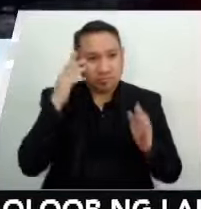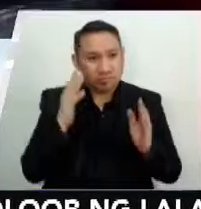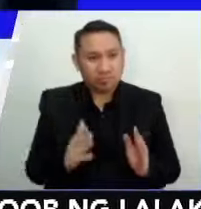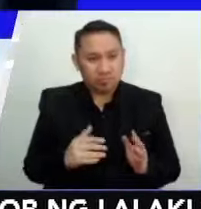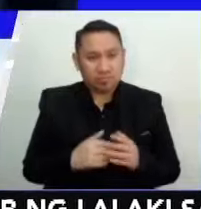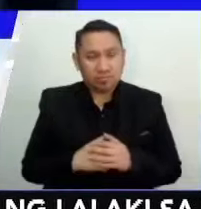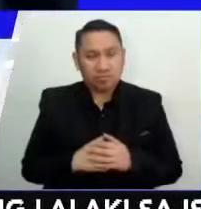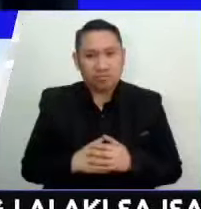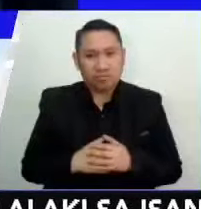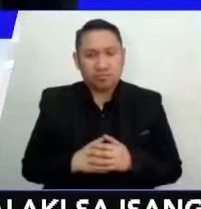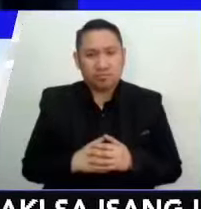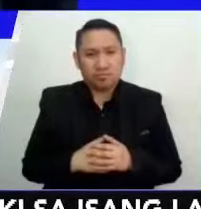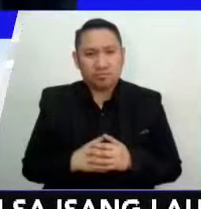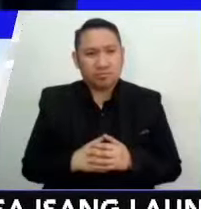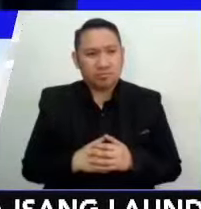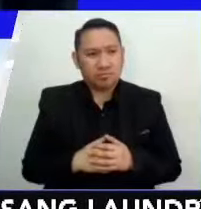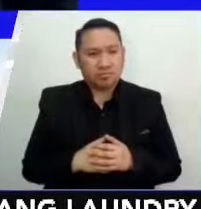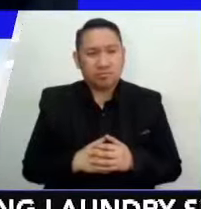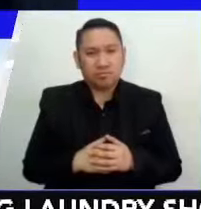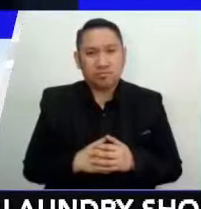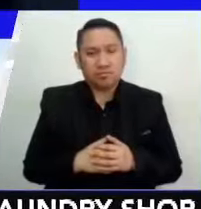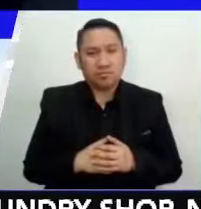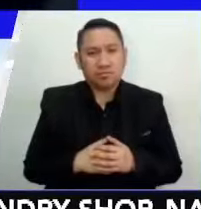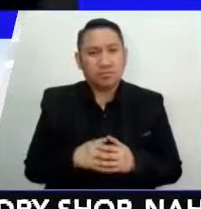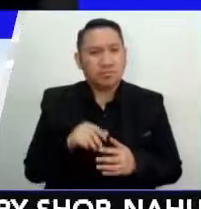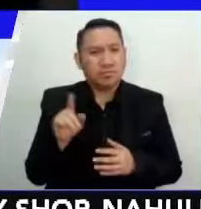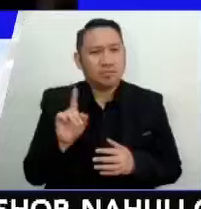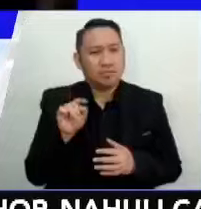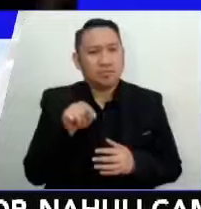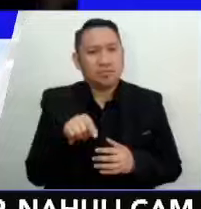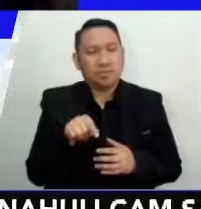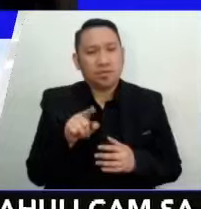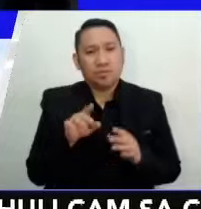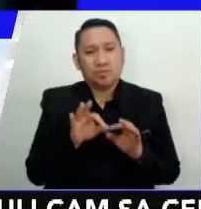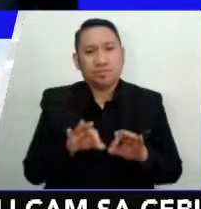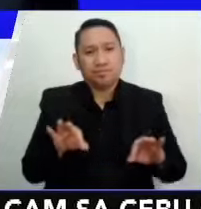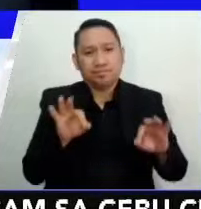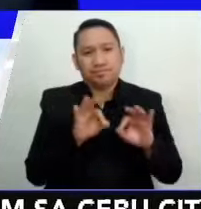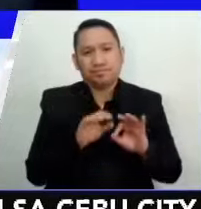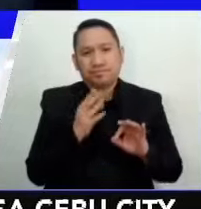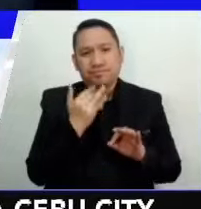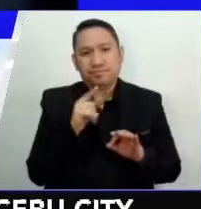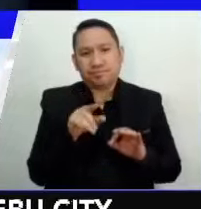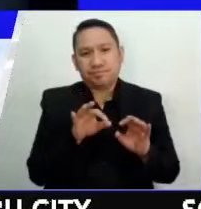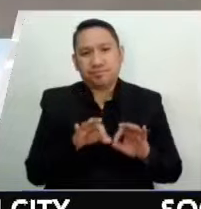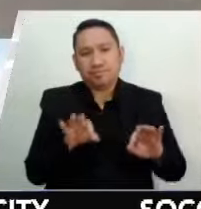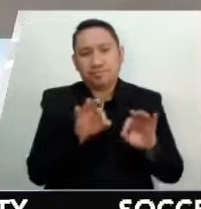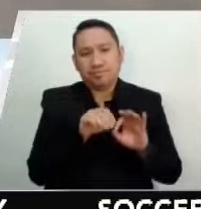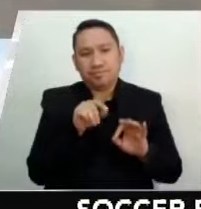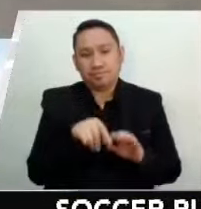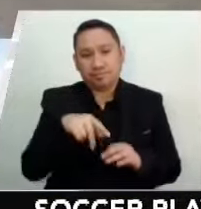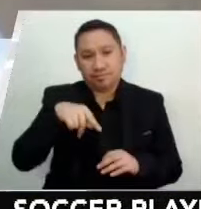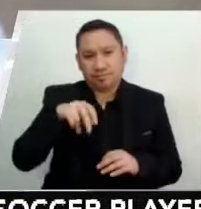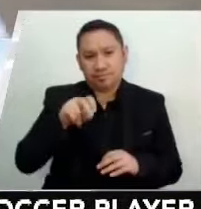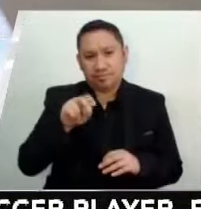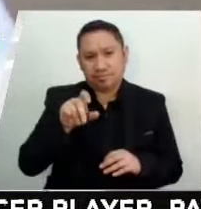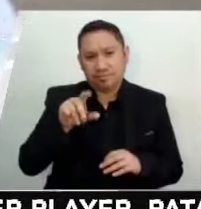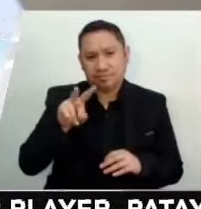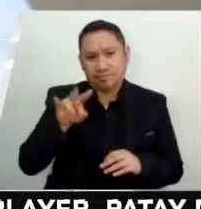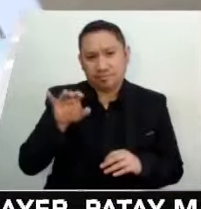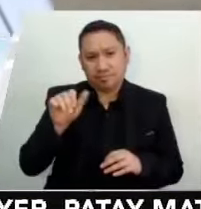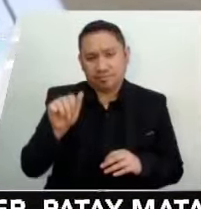state of pennsylvania result ng us election pyv swing state